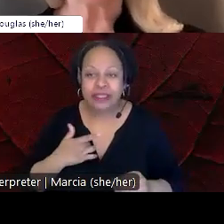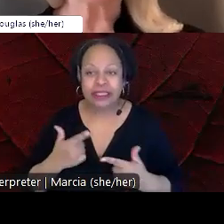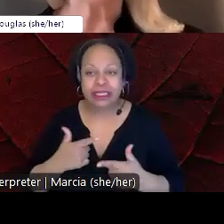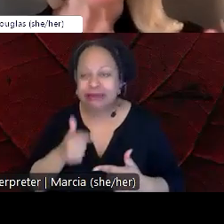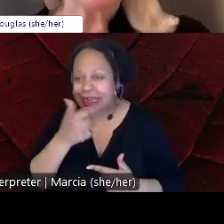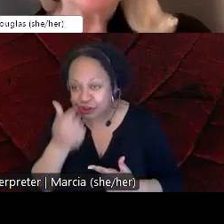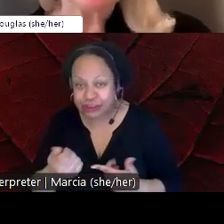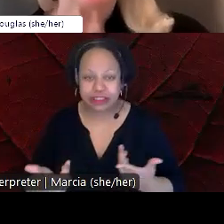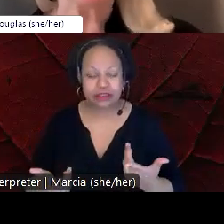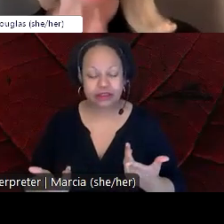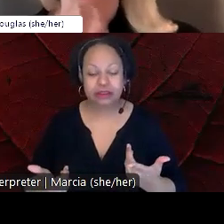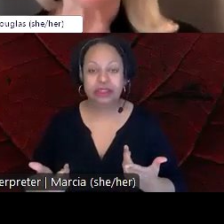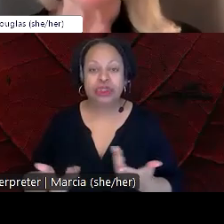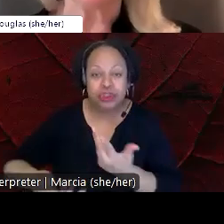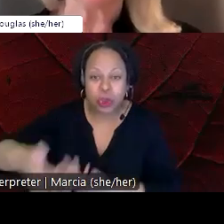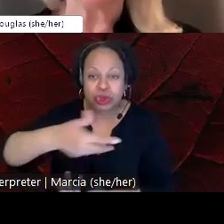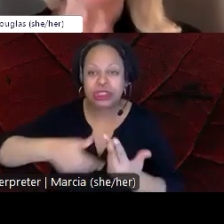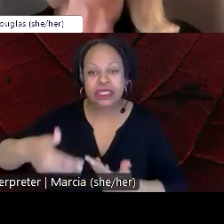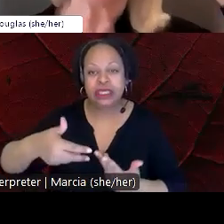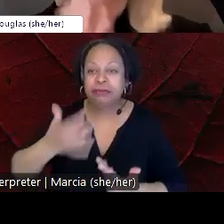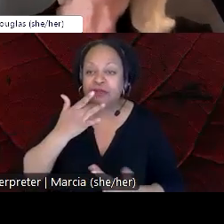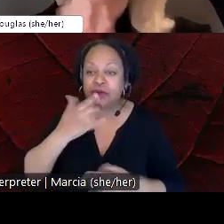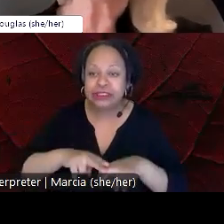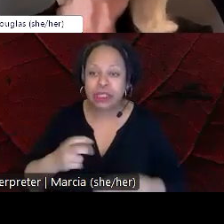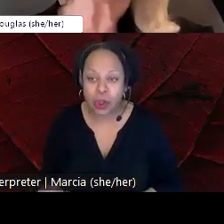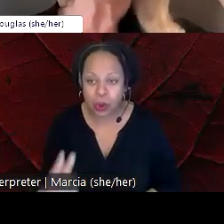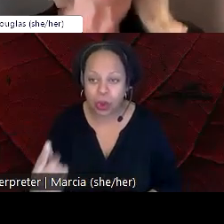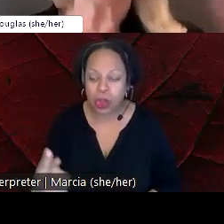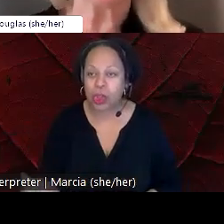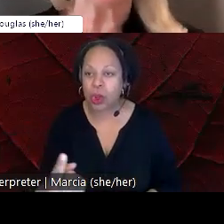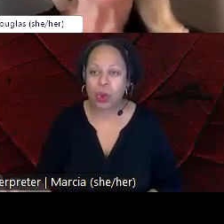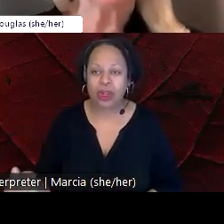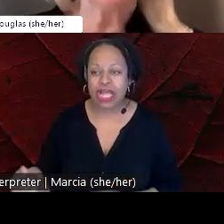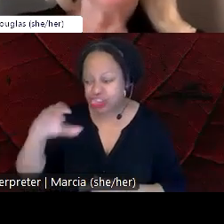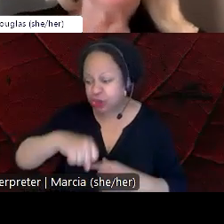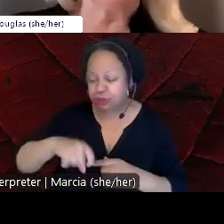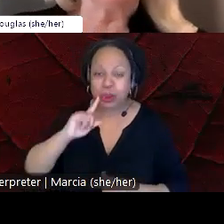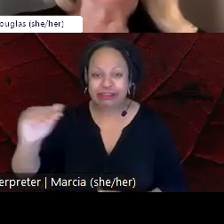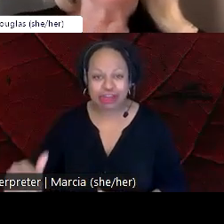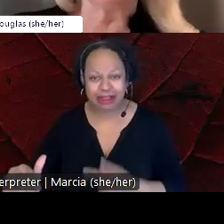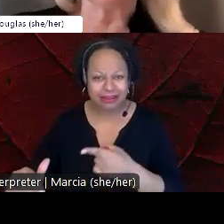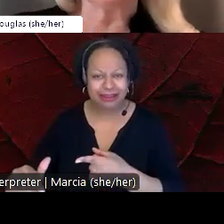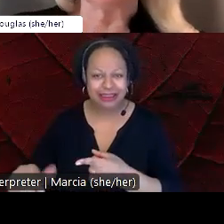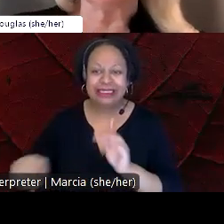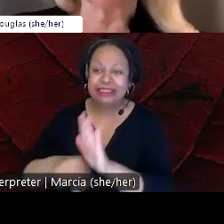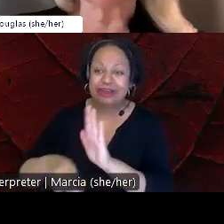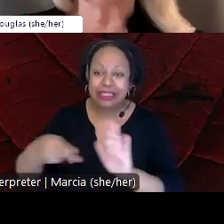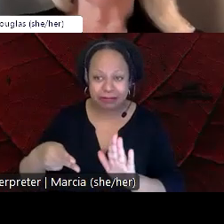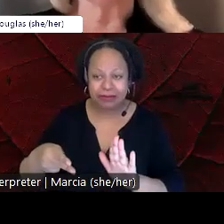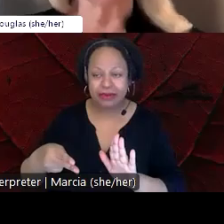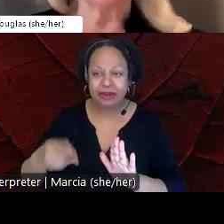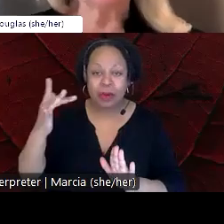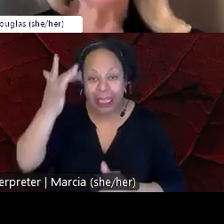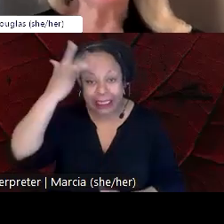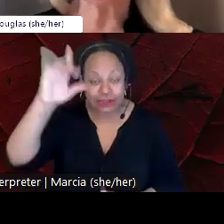Et ça s'aligne aussi sur les préjugés que l'on porte envers les personnes qui ont une déficience intellectuelle, qui sont dans la